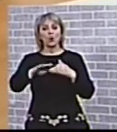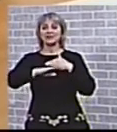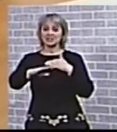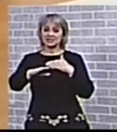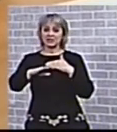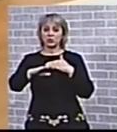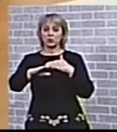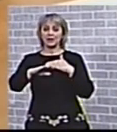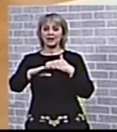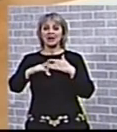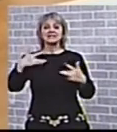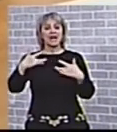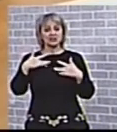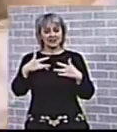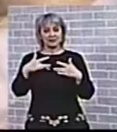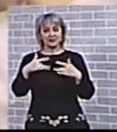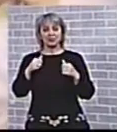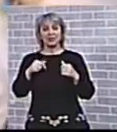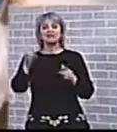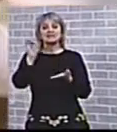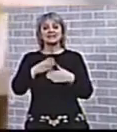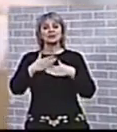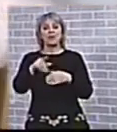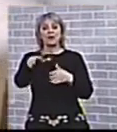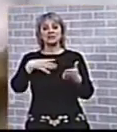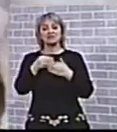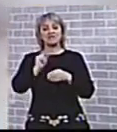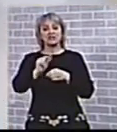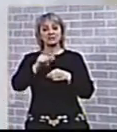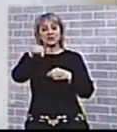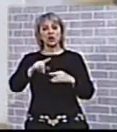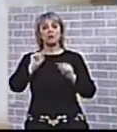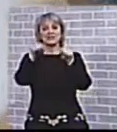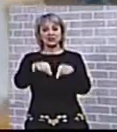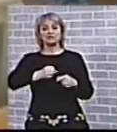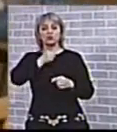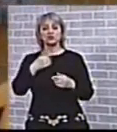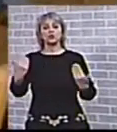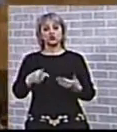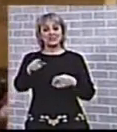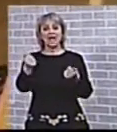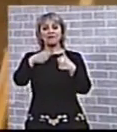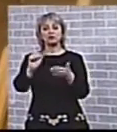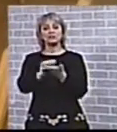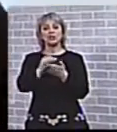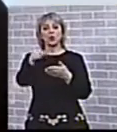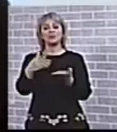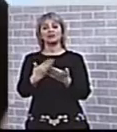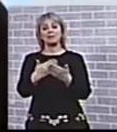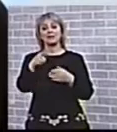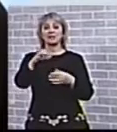сцену с концертами. Центр помогает своим воспитанникам после вступления во взрослую жизнь. Оформить документы,